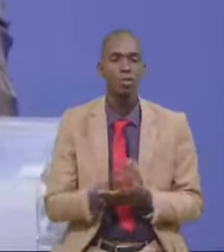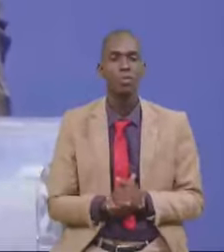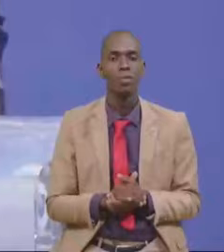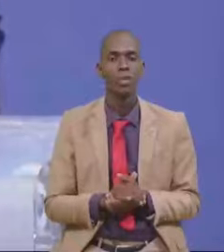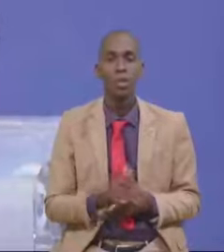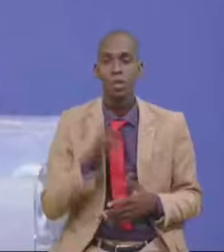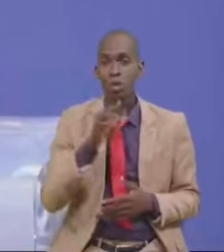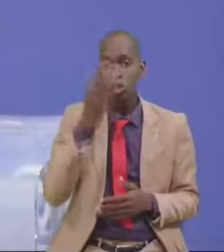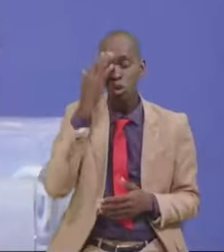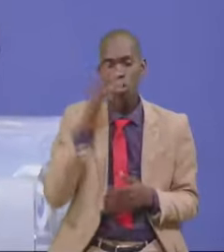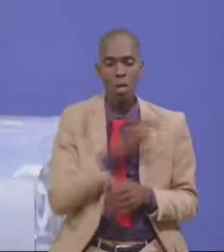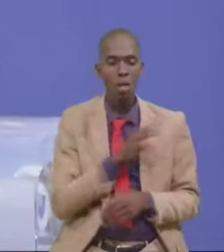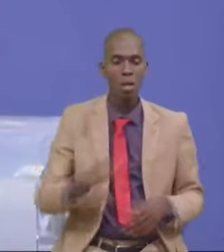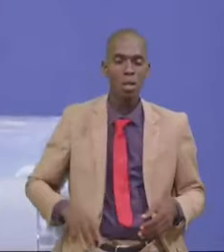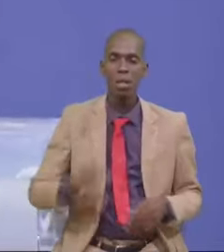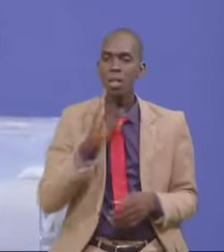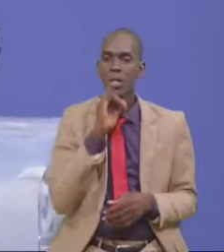Christ est la vérité.